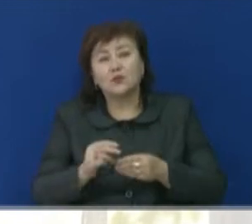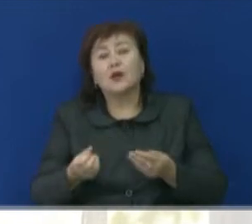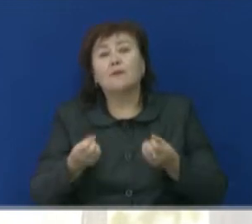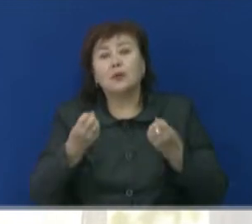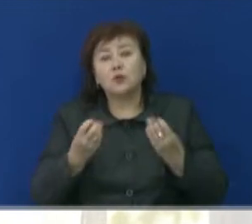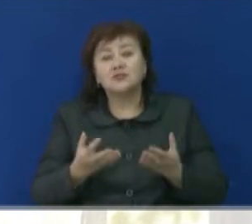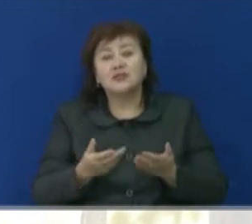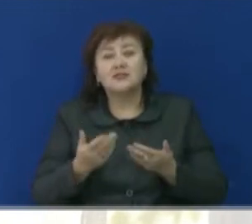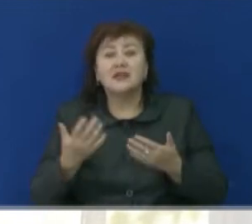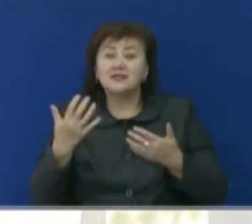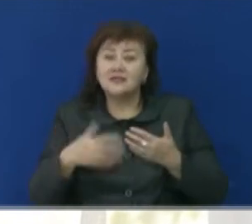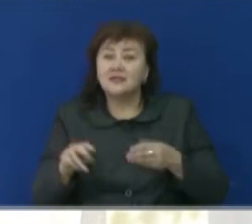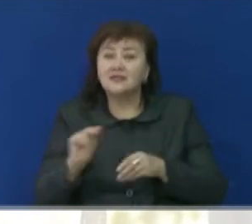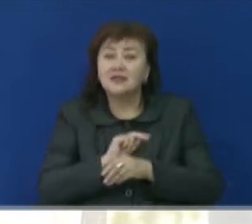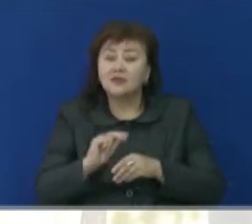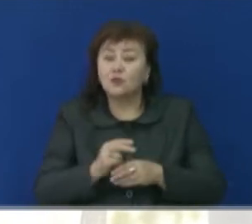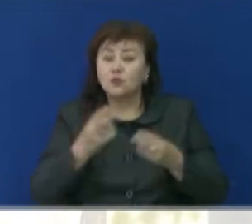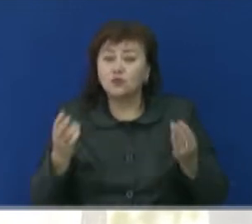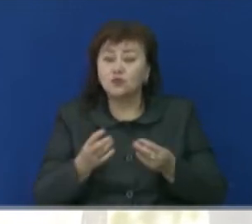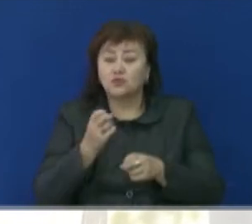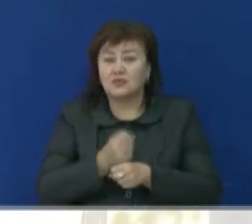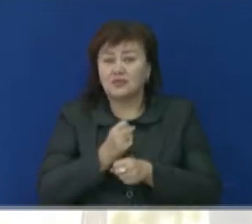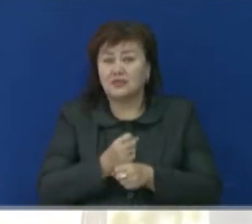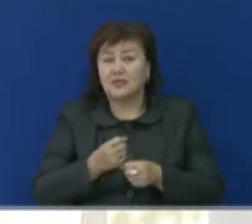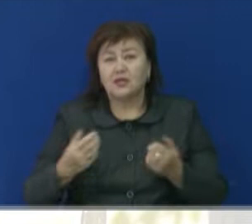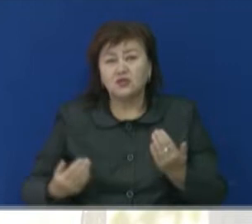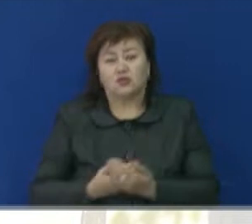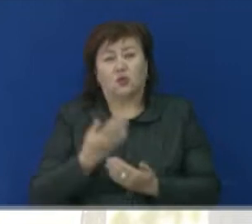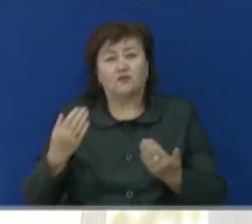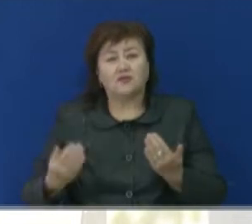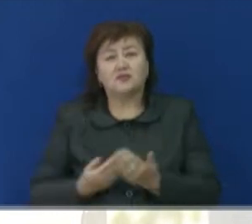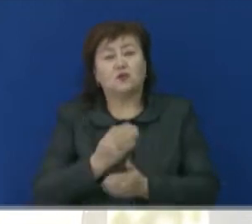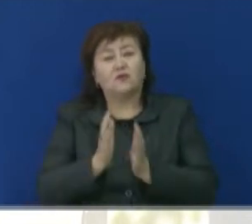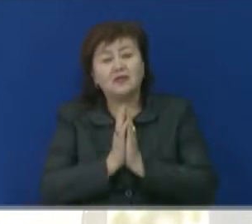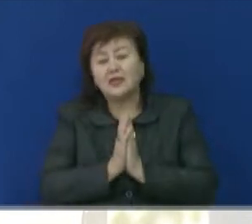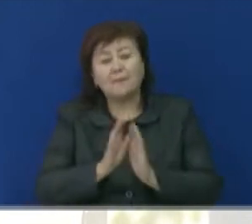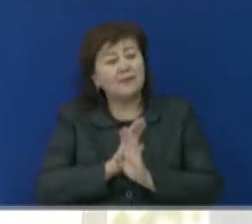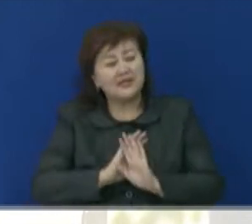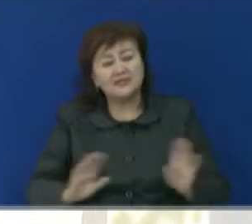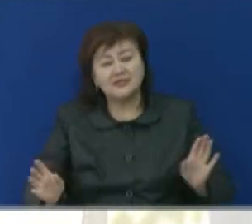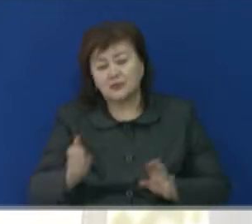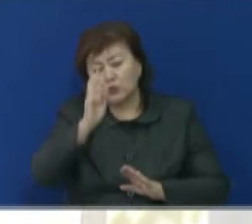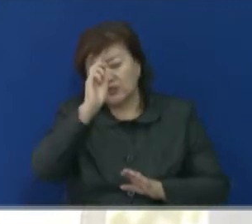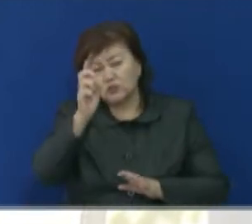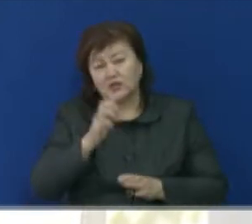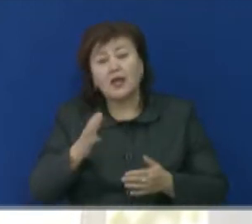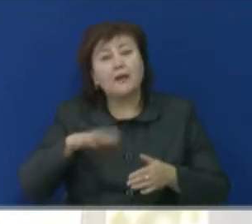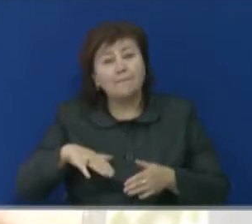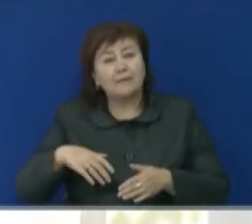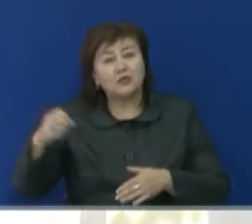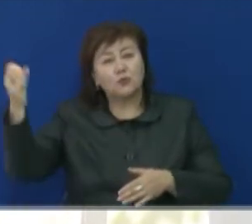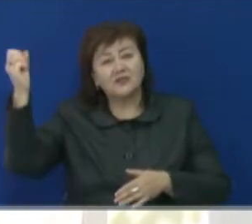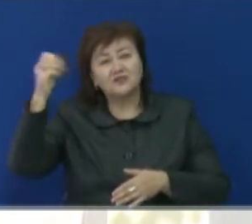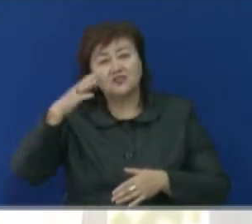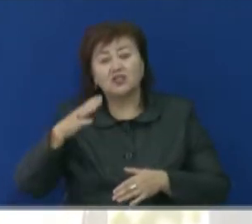қоямыз. Кенттегі осы жолдарды жөндеп беріңіздерші. Қайта-қайта мемлекеттен сұрата бермей. Содан кейін жарық жөнде. Тек бір-екі жерді